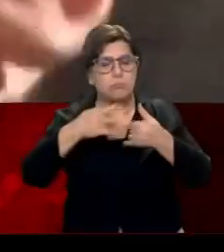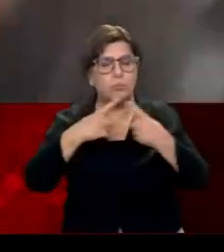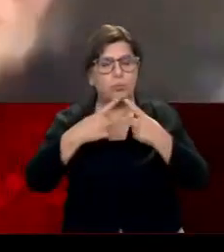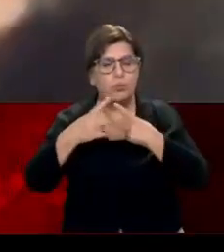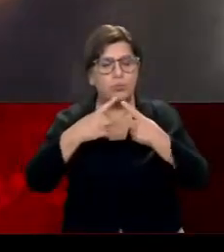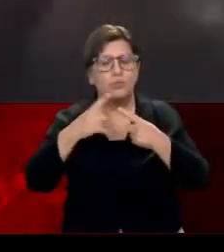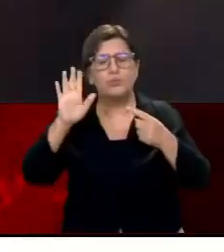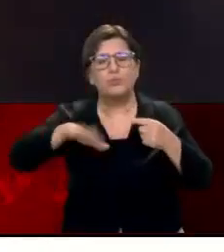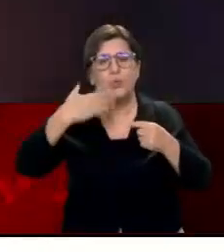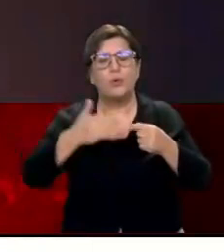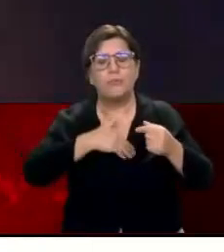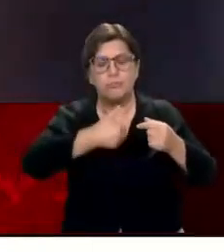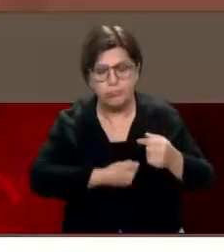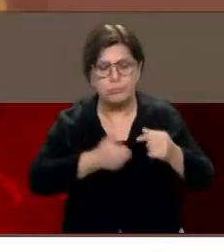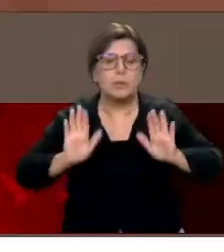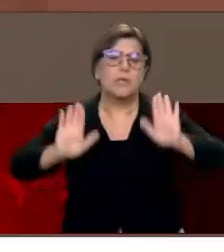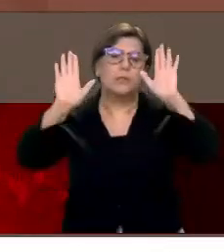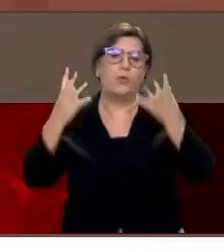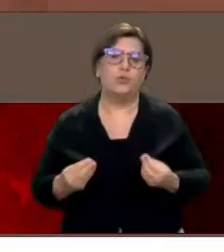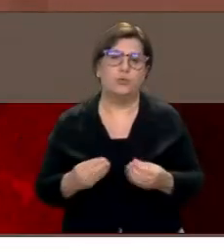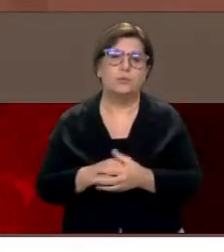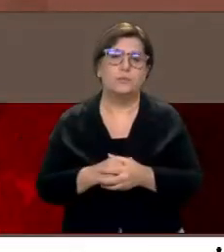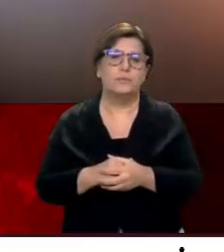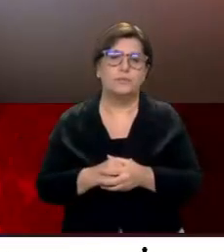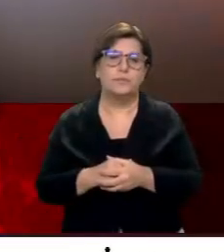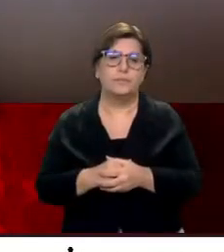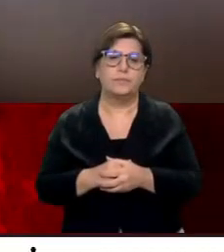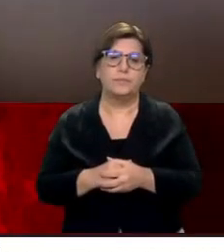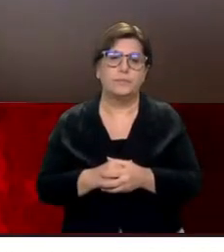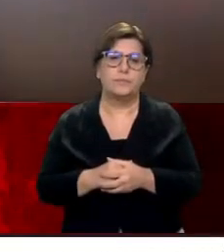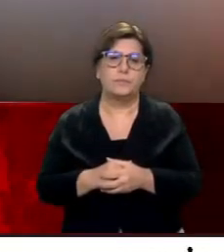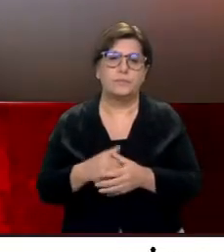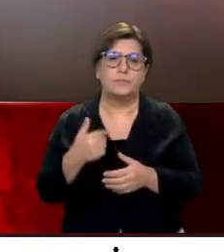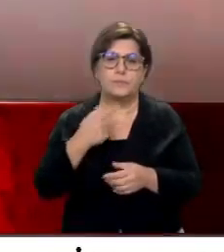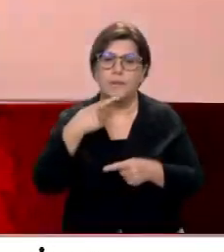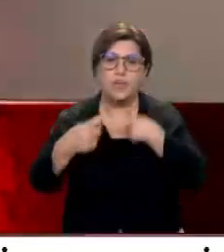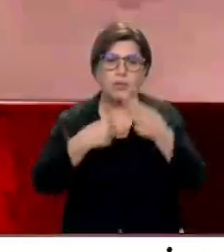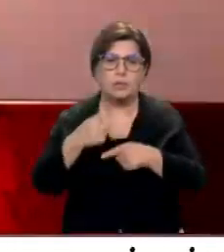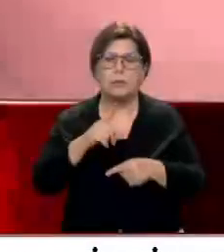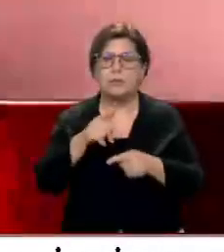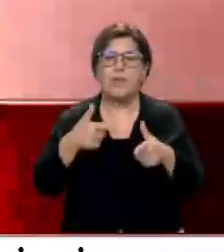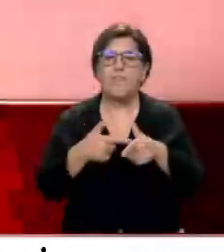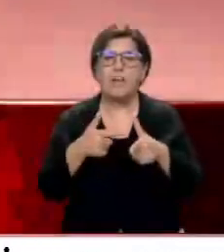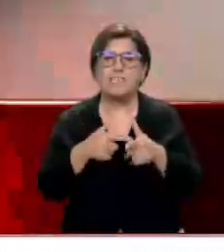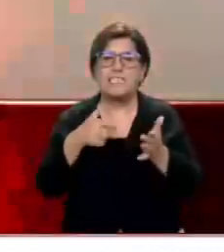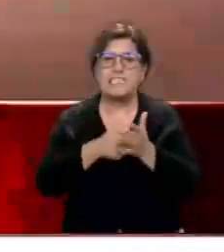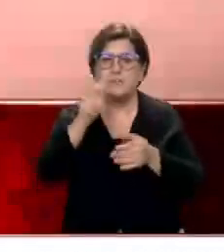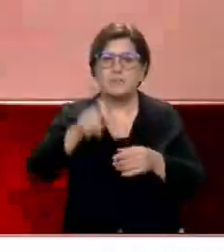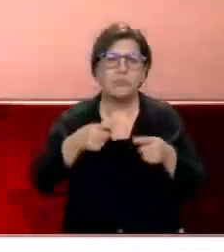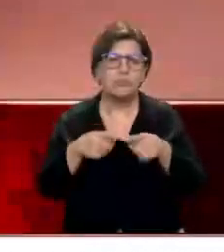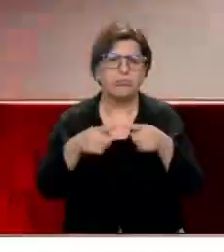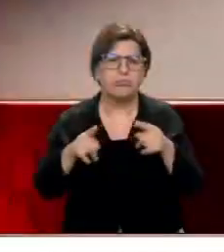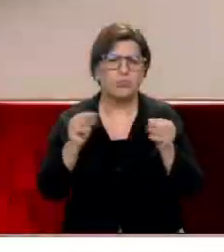Fatih'im, şimdi sen adalete teslim oluyorsun, doğru mu? Tabii ki de bakanım. Diyecekler ki bak Mert adammış. Fatih isimli saldırgan çeşitli